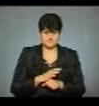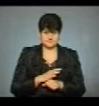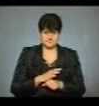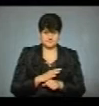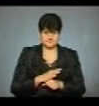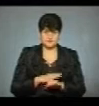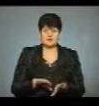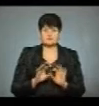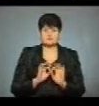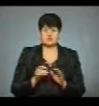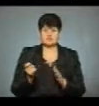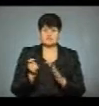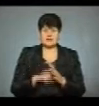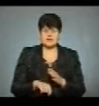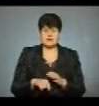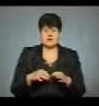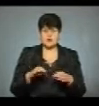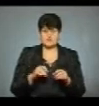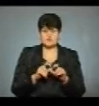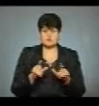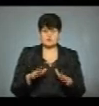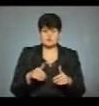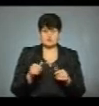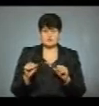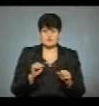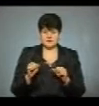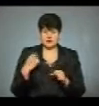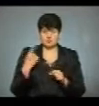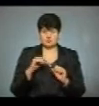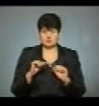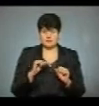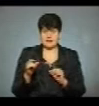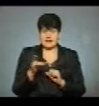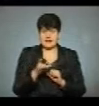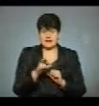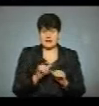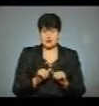коментарем щодо закриття автостанції, ми звернулися до керівника обласного управління